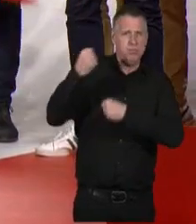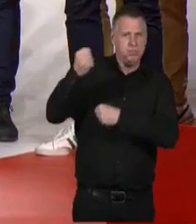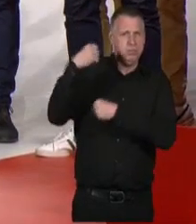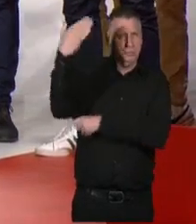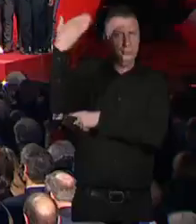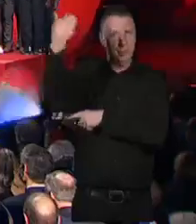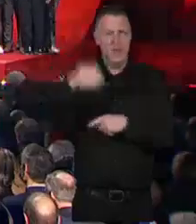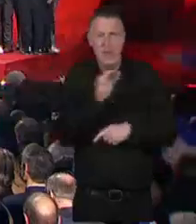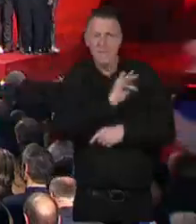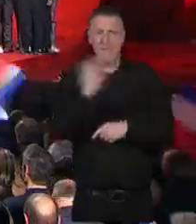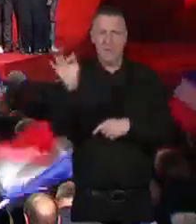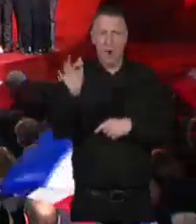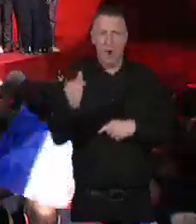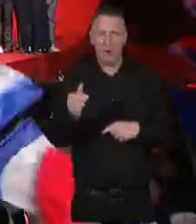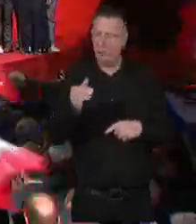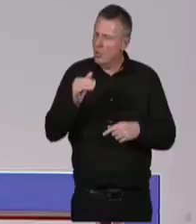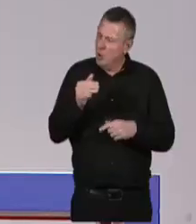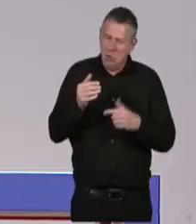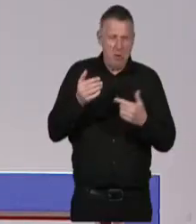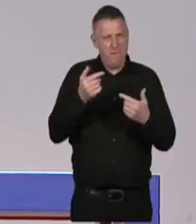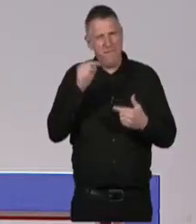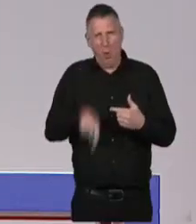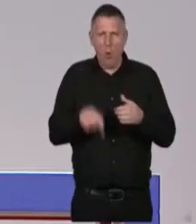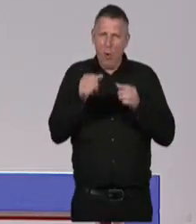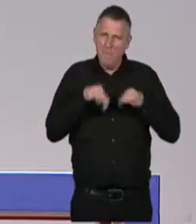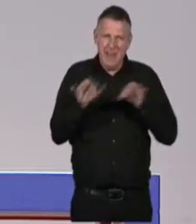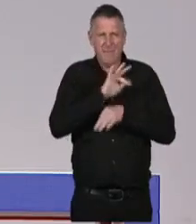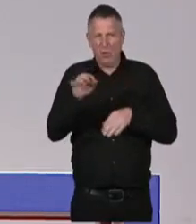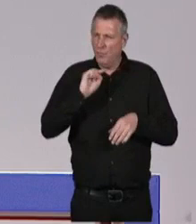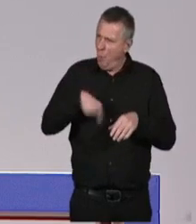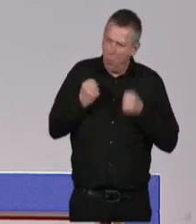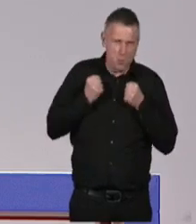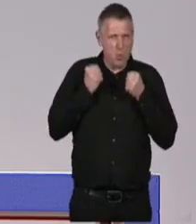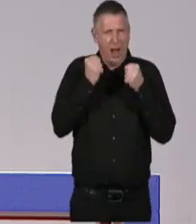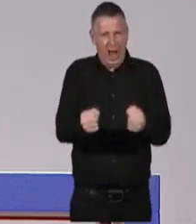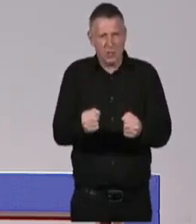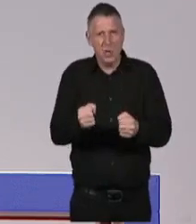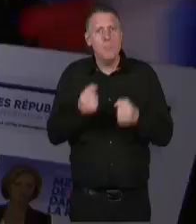La France demande du courage, ce courage je l'ai.